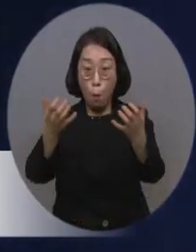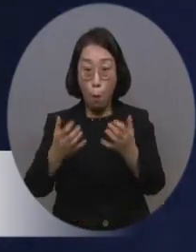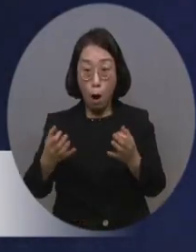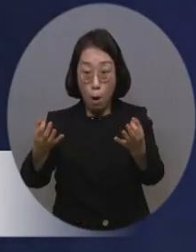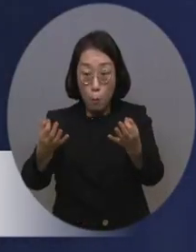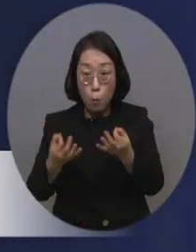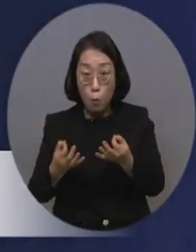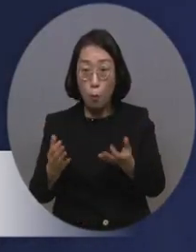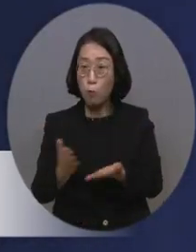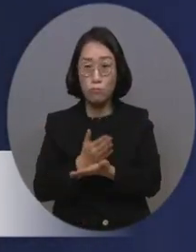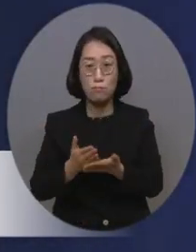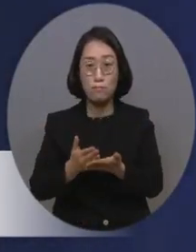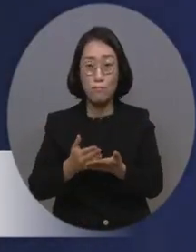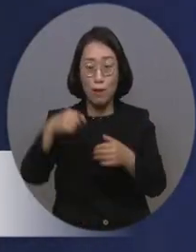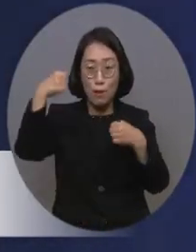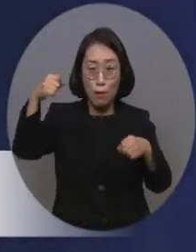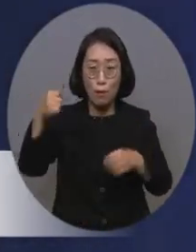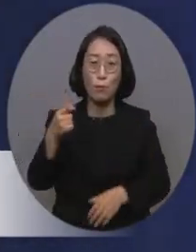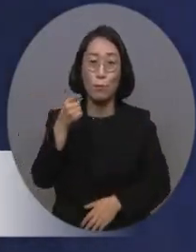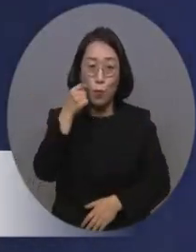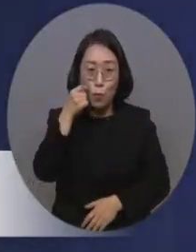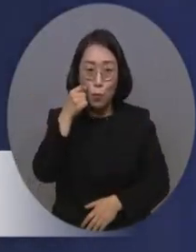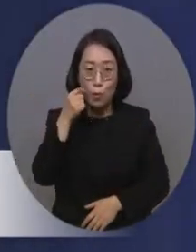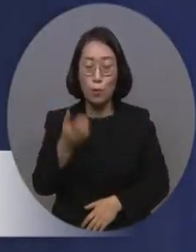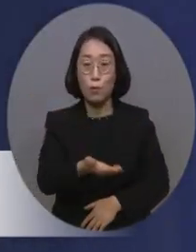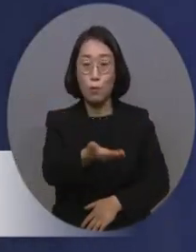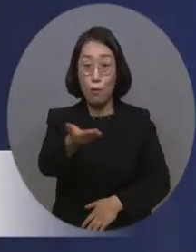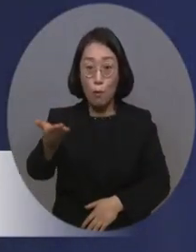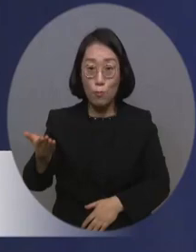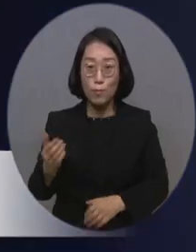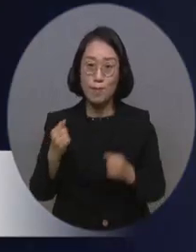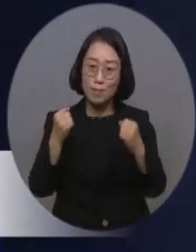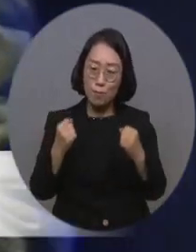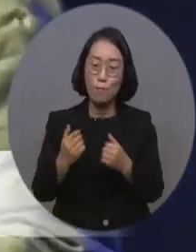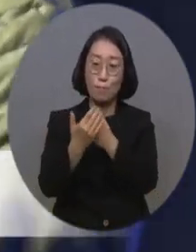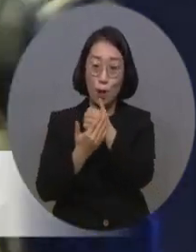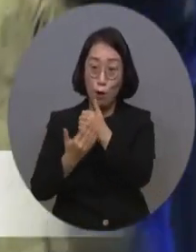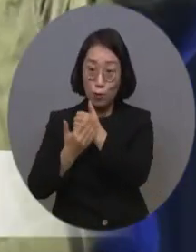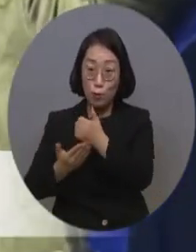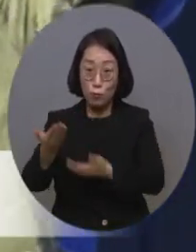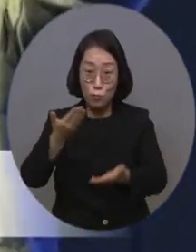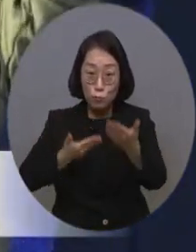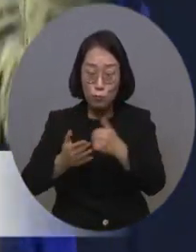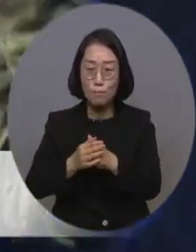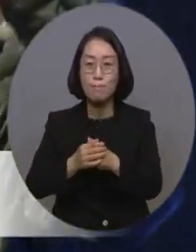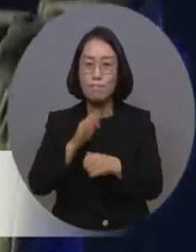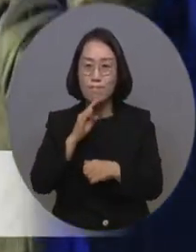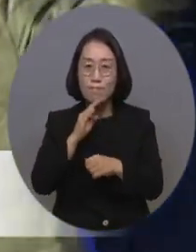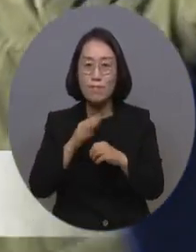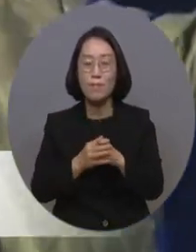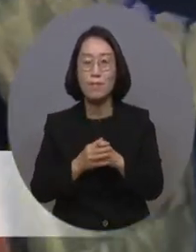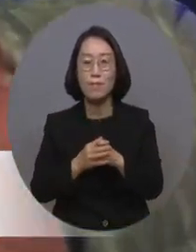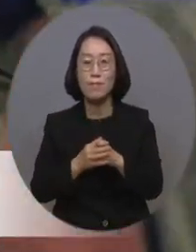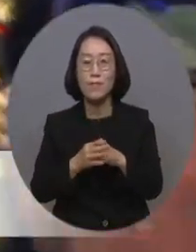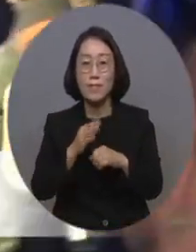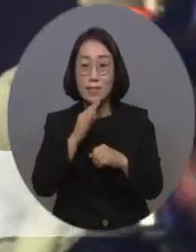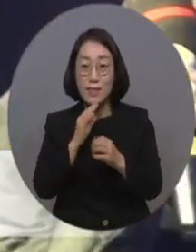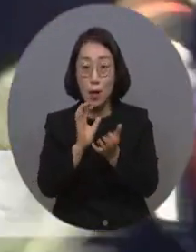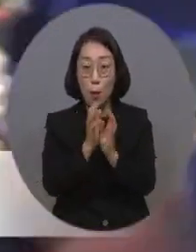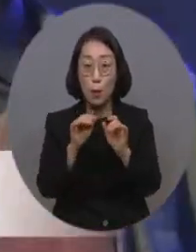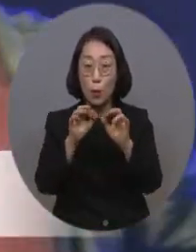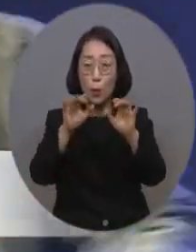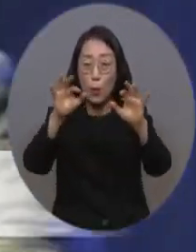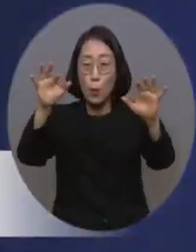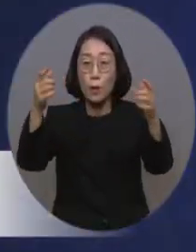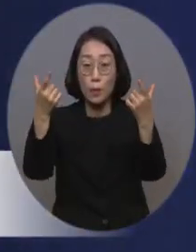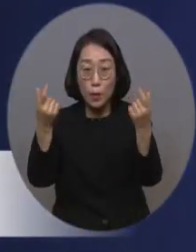할 수가 없죠. 그리고 이분들은 응원 속에서 굉장히 민들레 홀시가